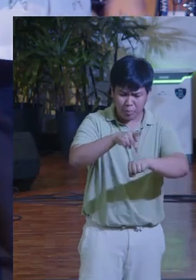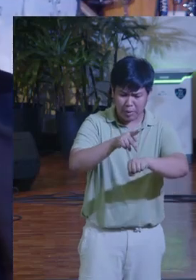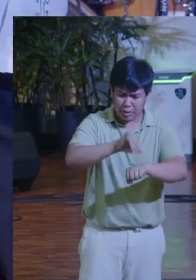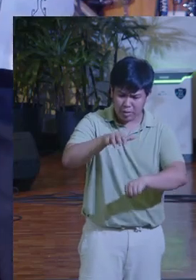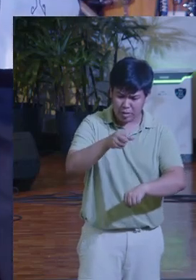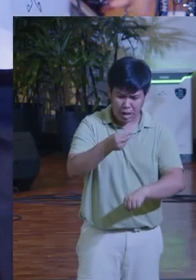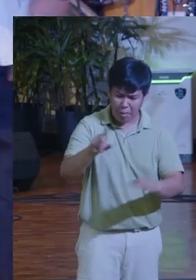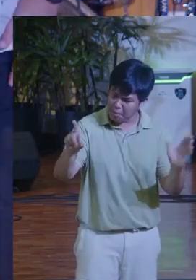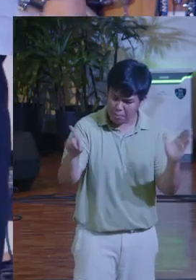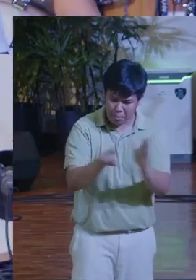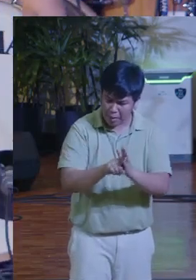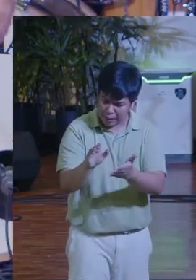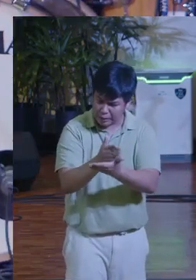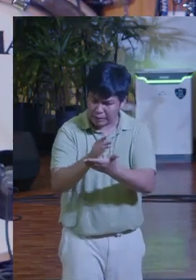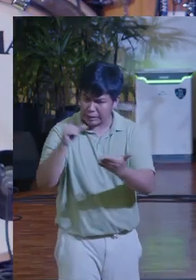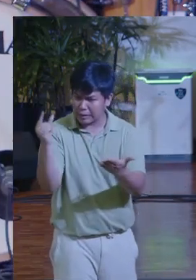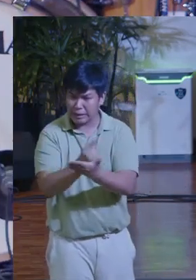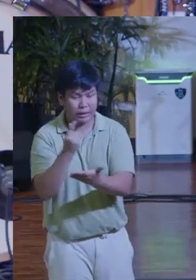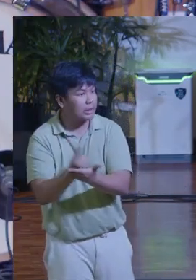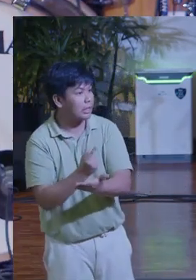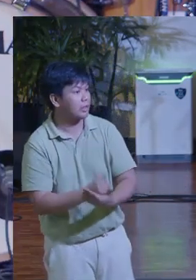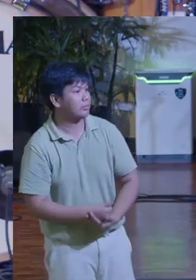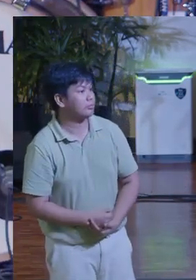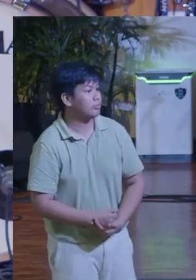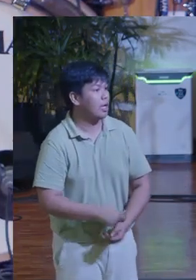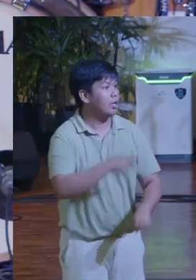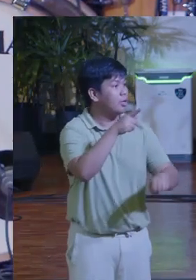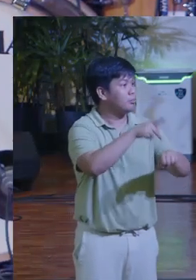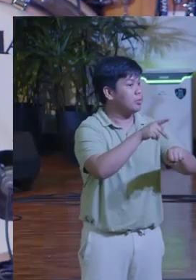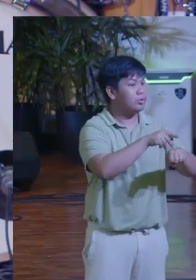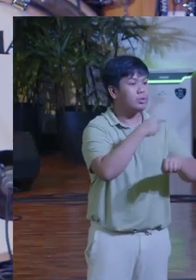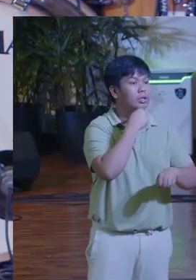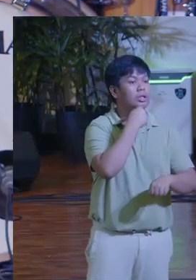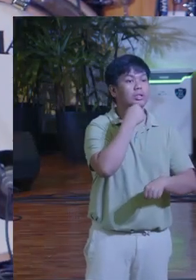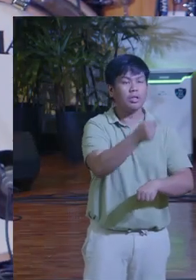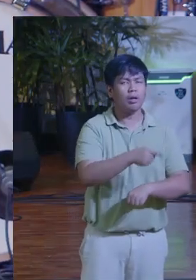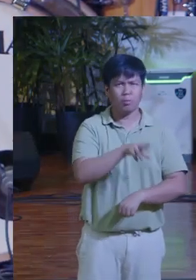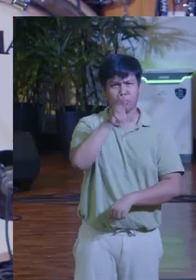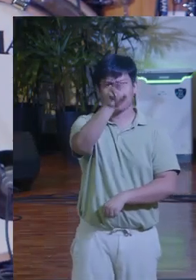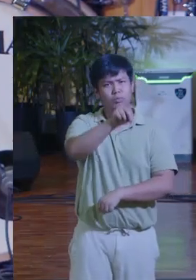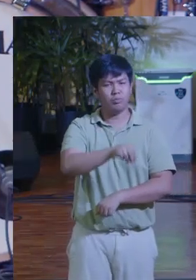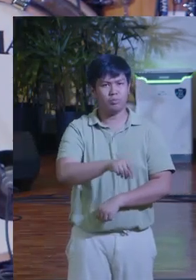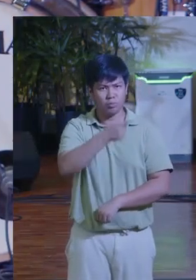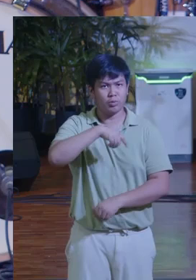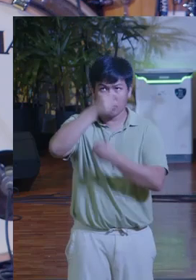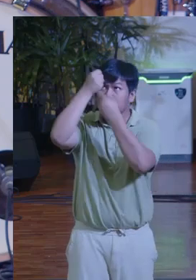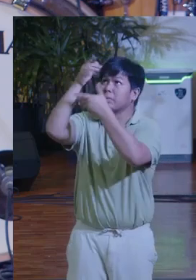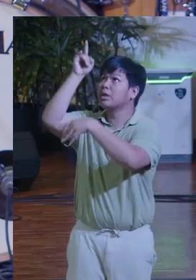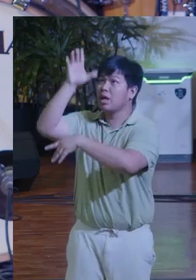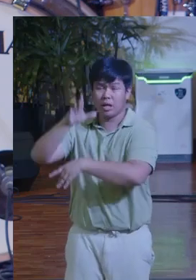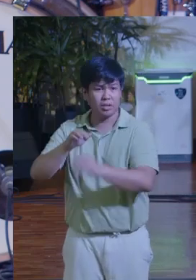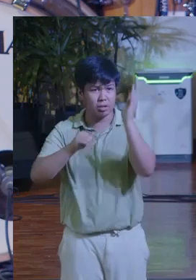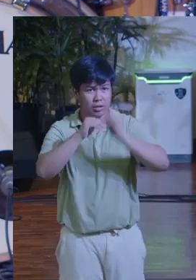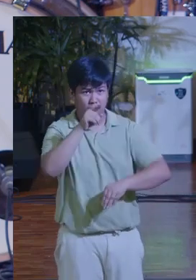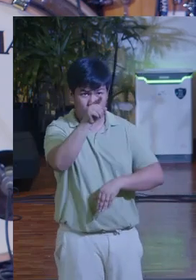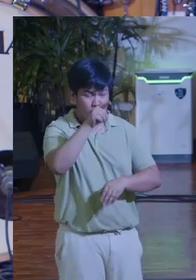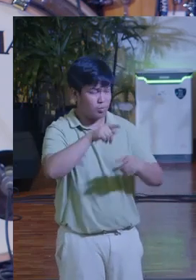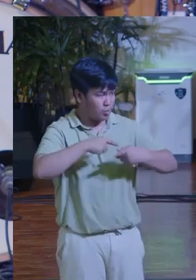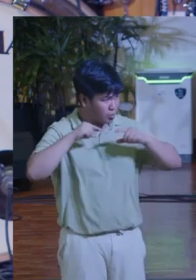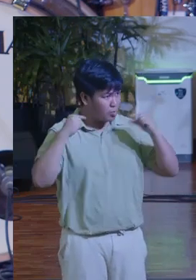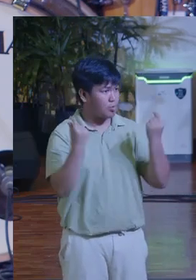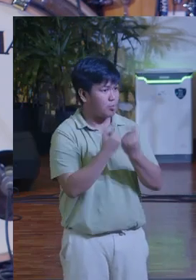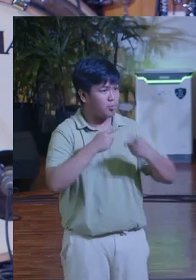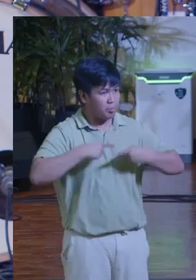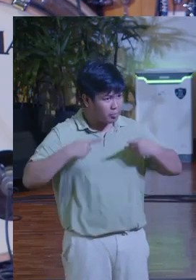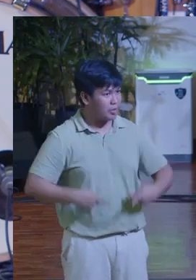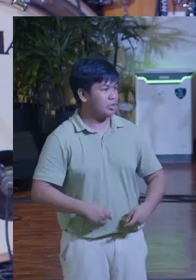At ang sabi nila, we would rather obey God than man. So dalawa lang po yung